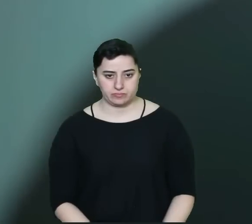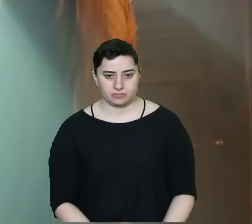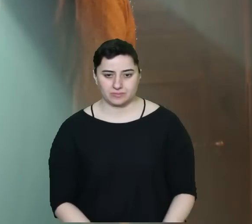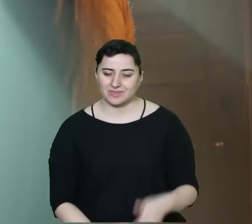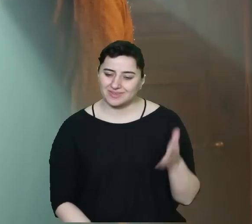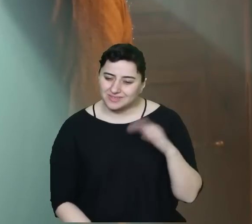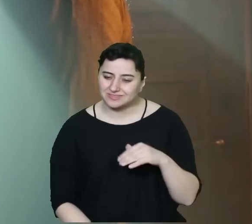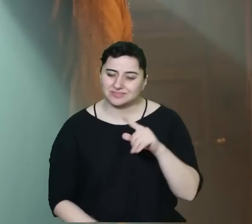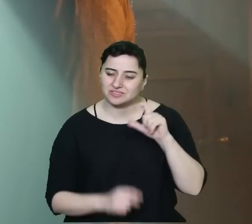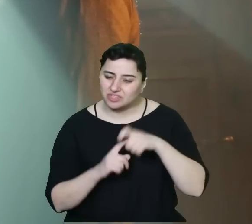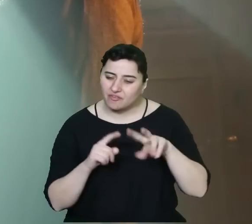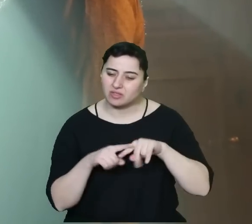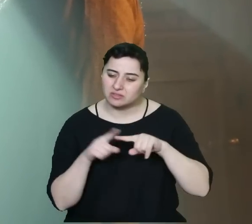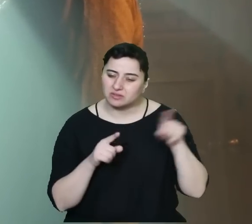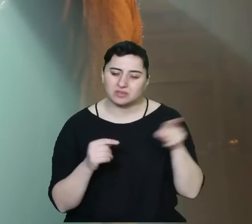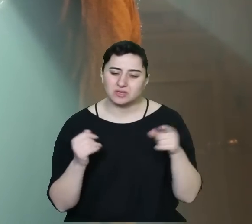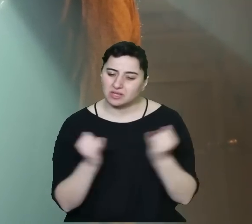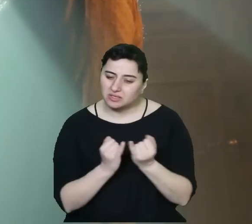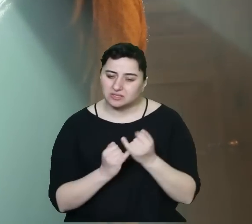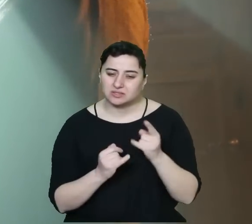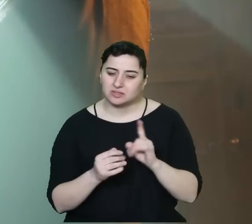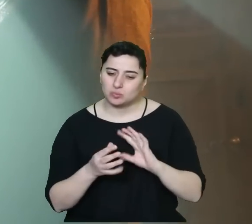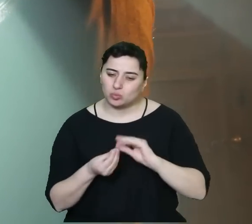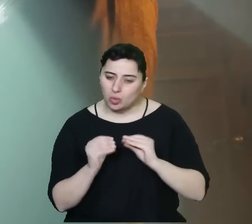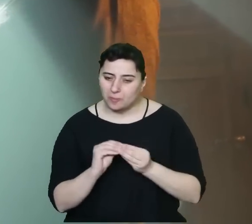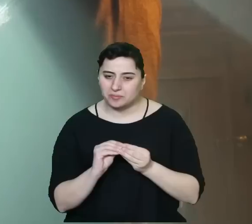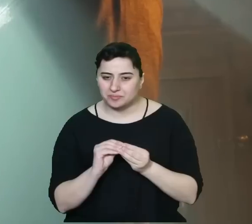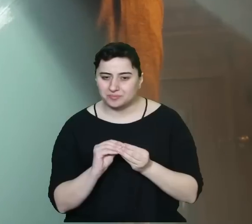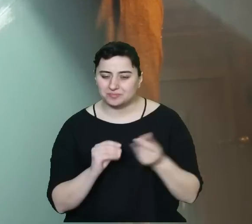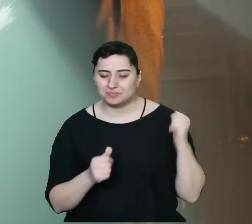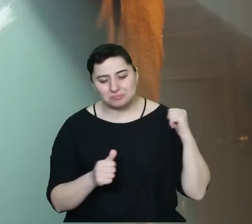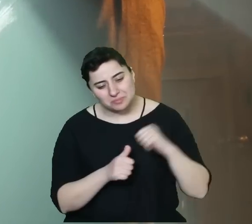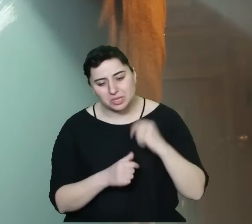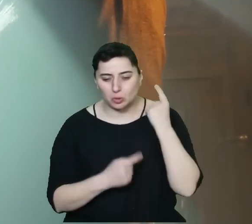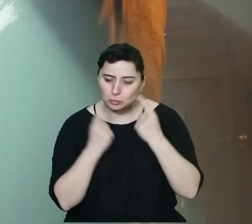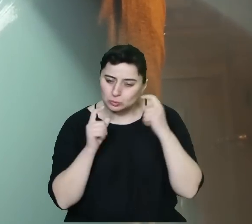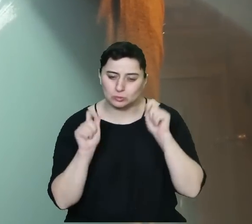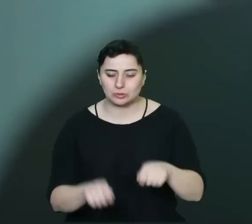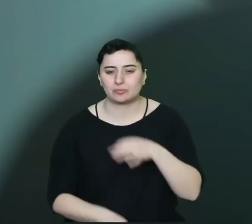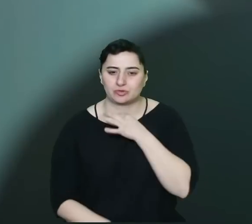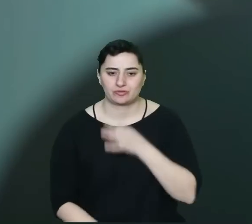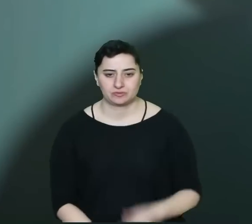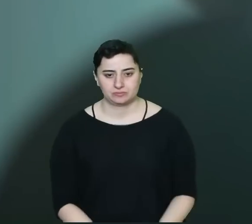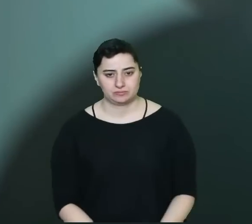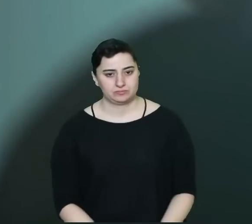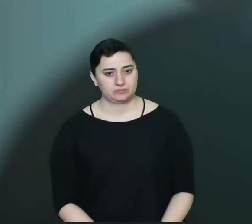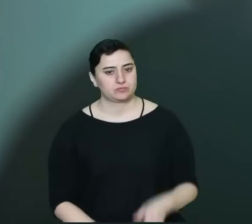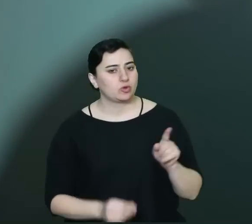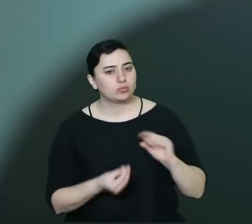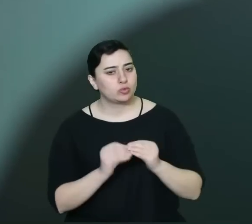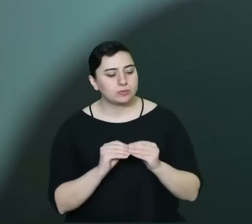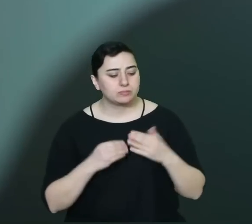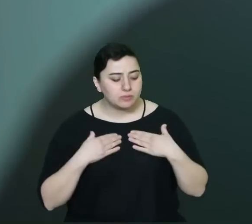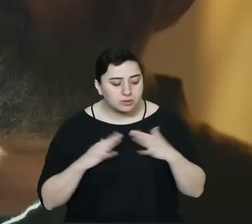Gel sen şu Cevat kardeşle olan meseleyi bir daha düşün derim ben. O mesele